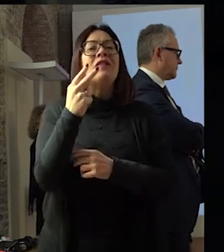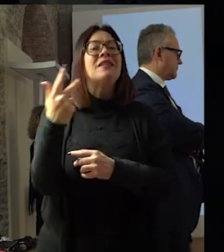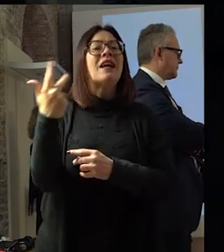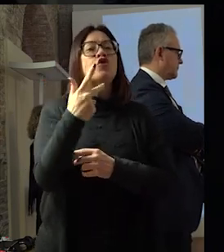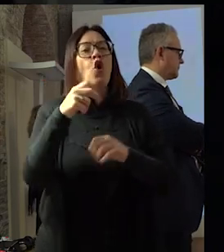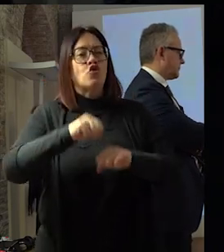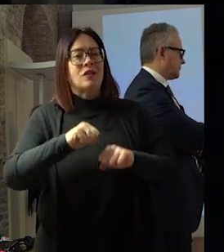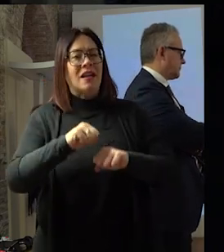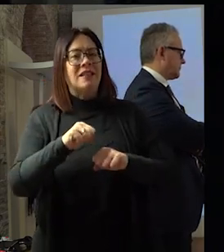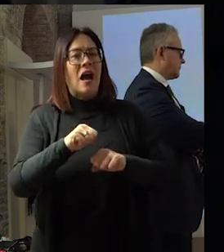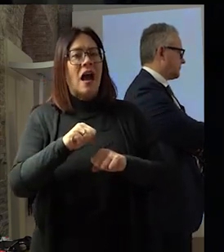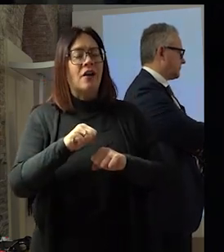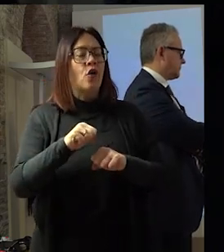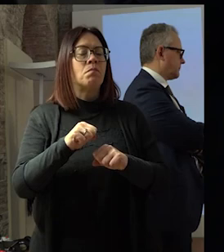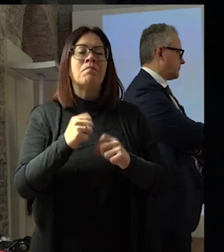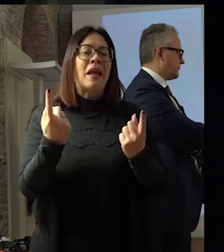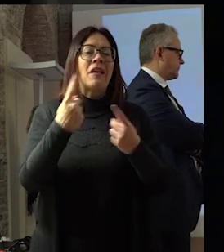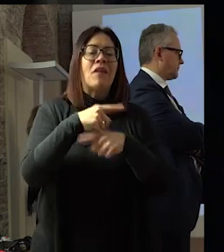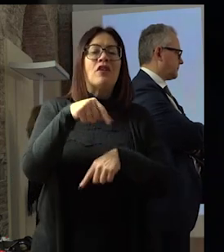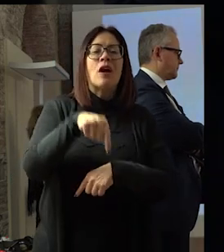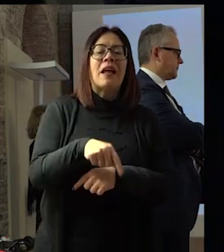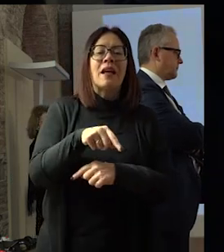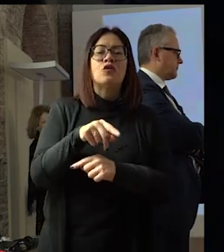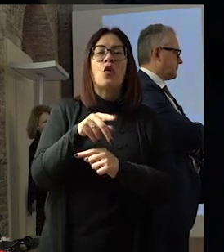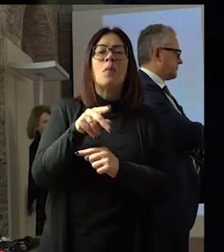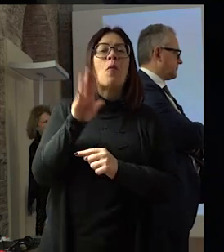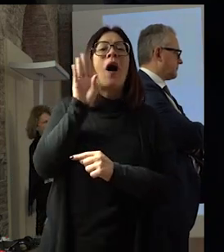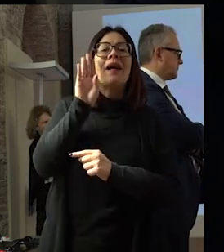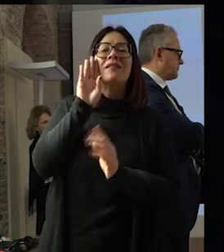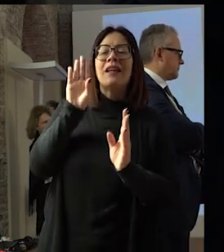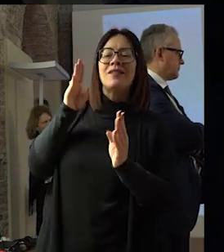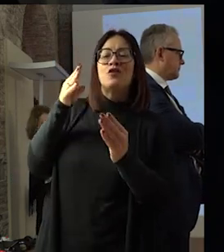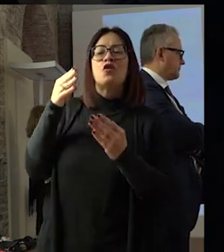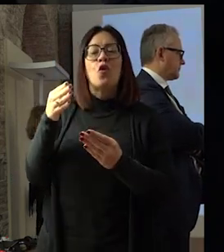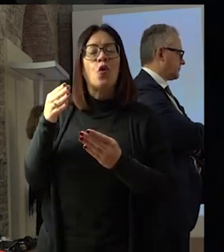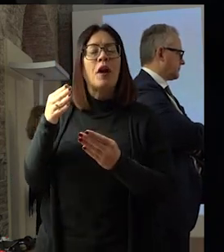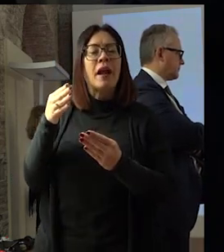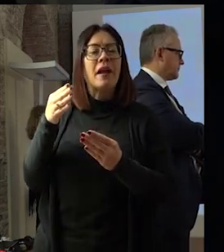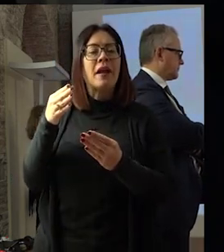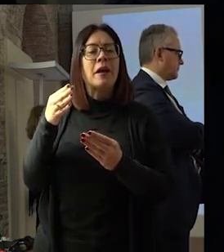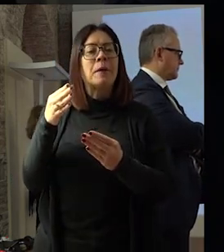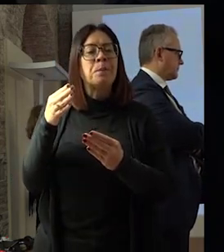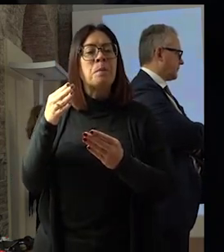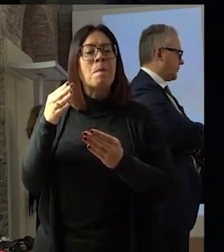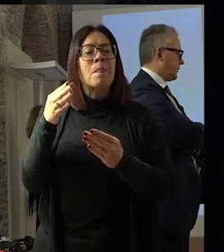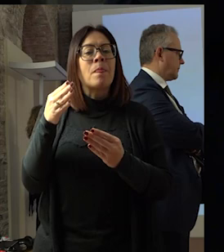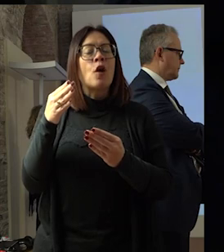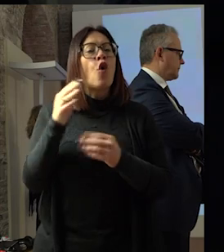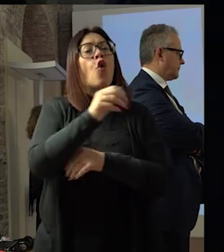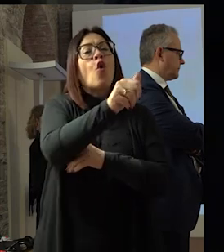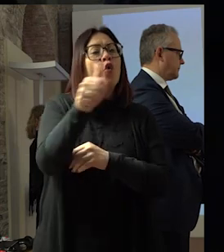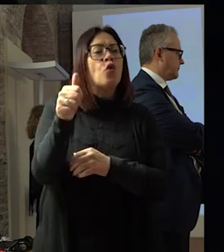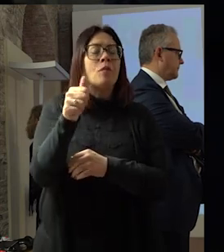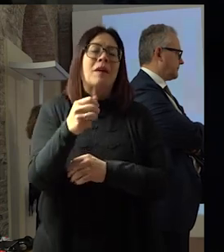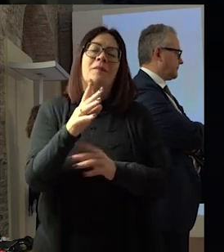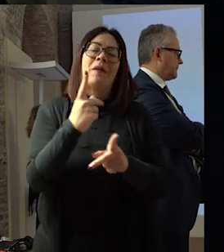sta cercando di mettere l'attenzione, come diceva prima anche uno di voi, scusatemi